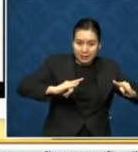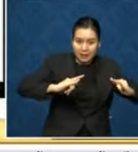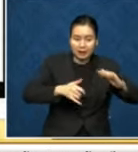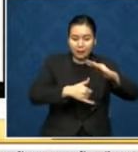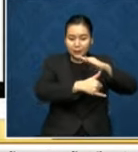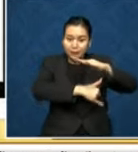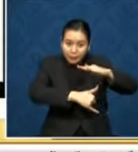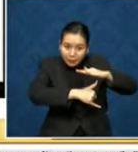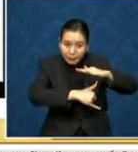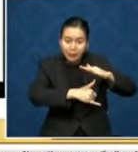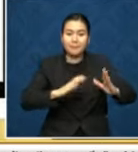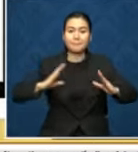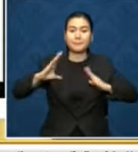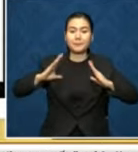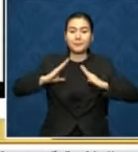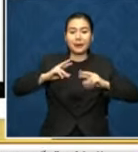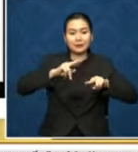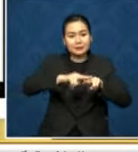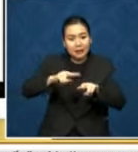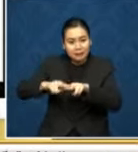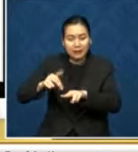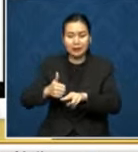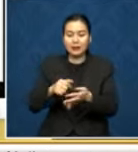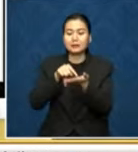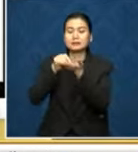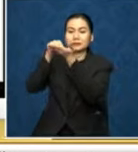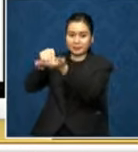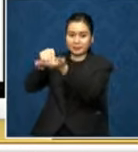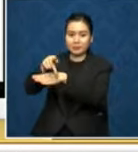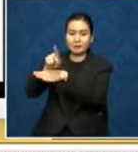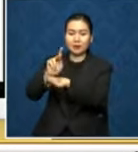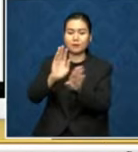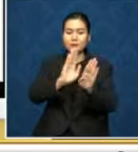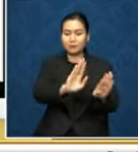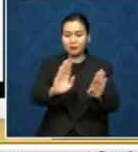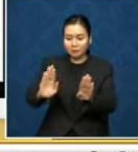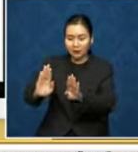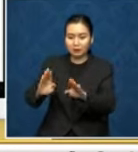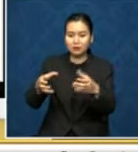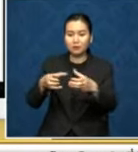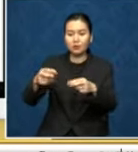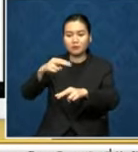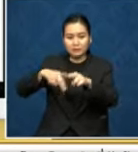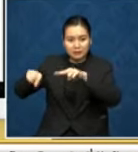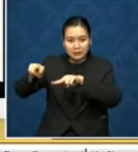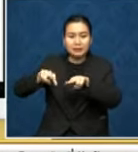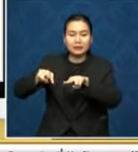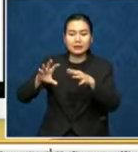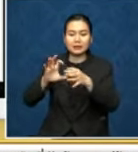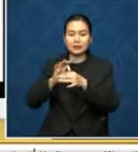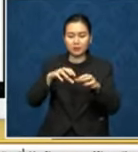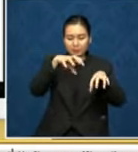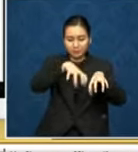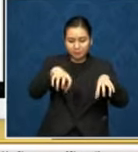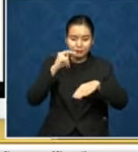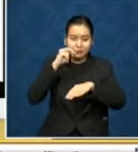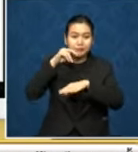ยวและก็เสนอไปถึงท่านประธานผ่านไปถึงหน่วยงานที่เกี่ยวข้องอยากให้น้ำตกทั้ง3แห่